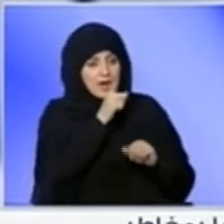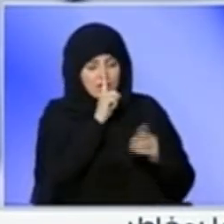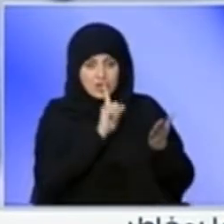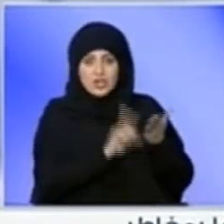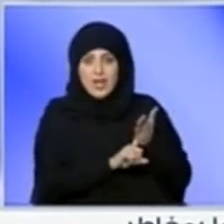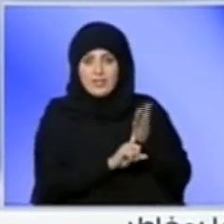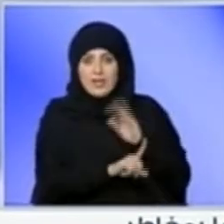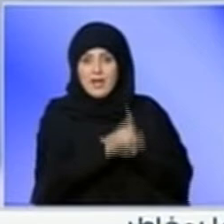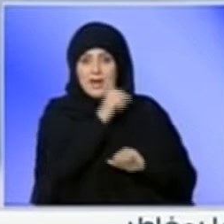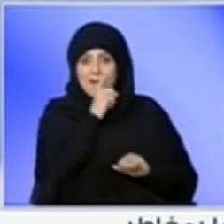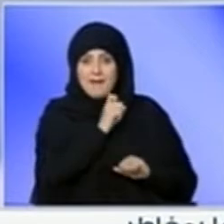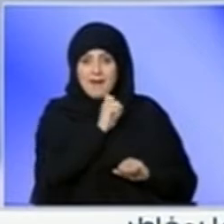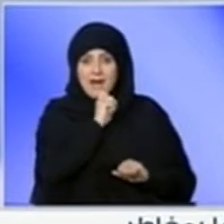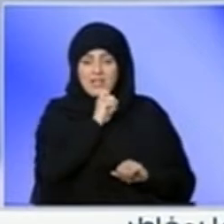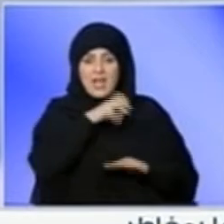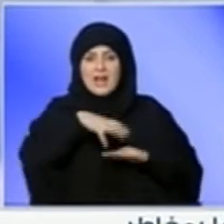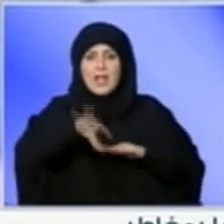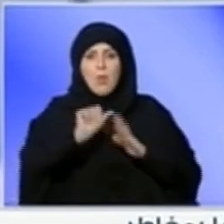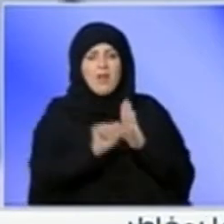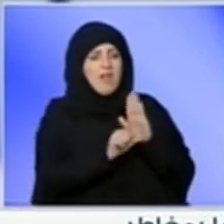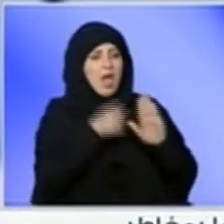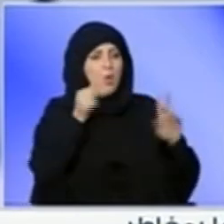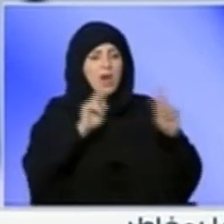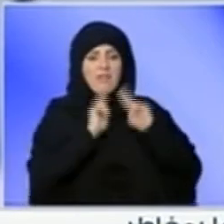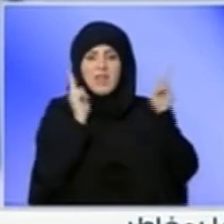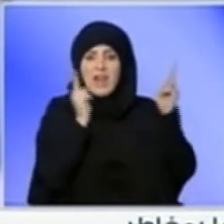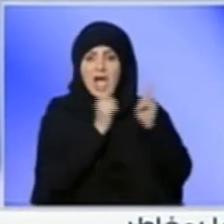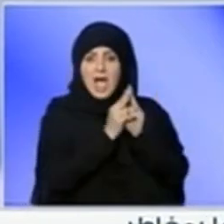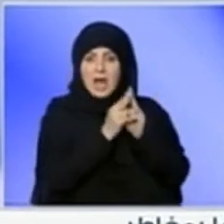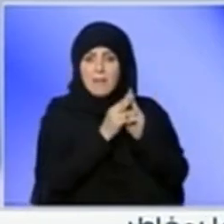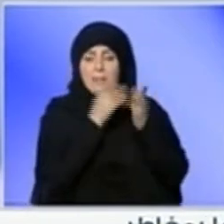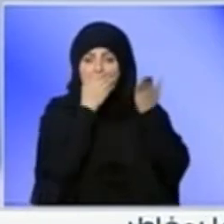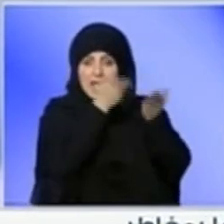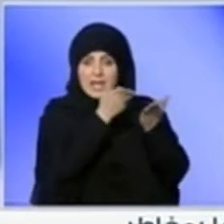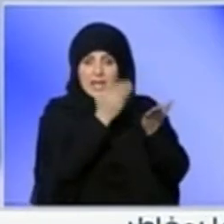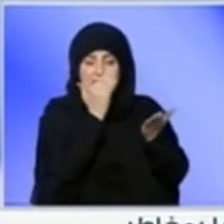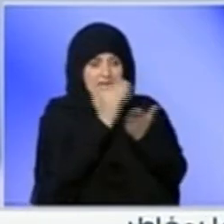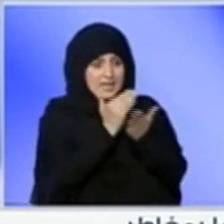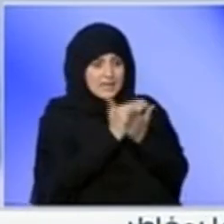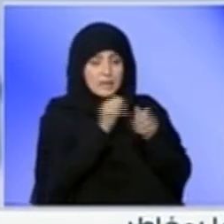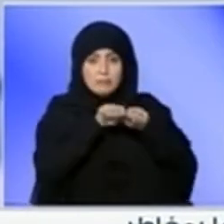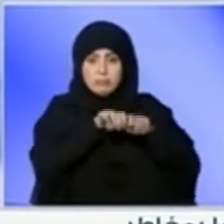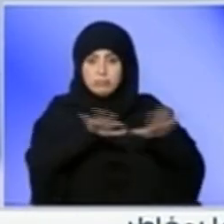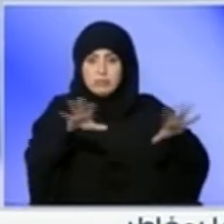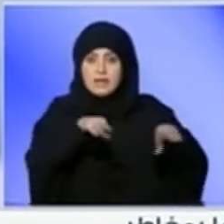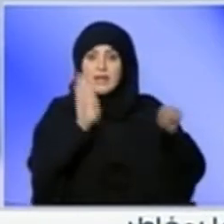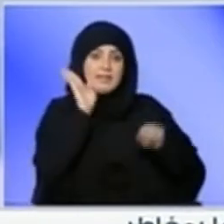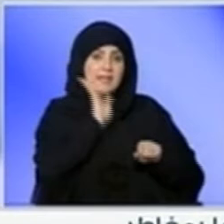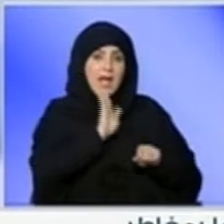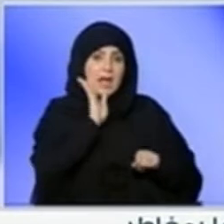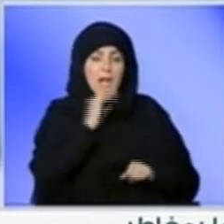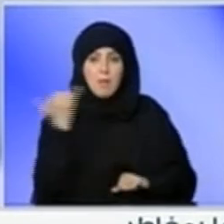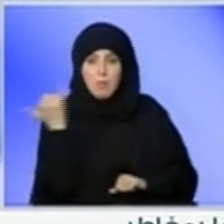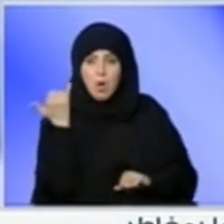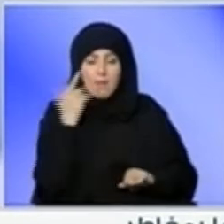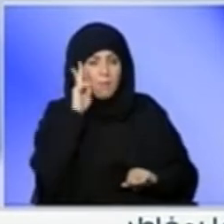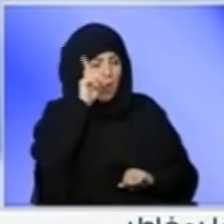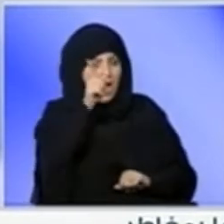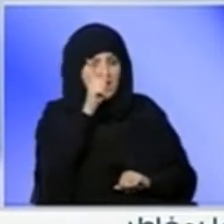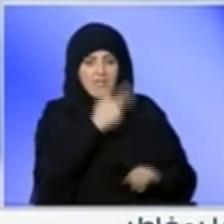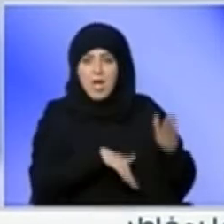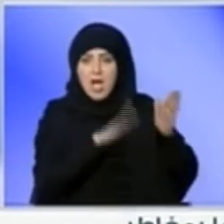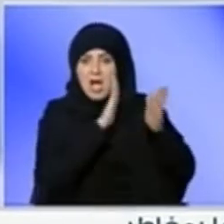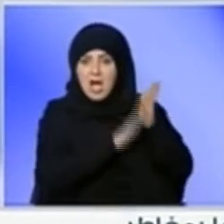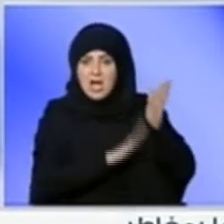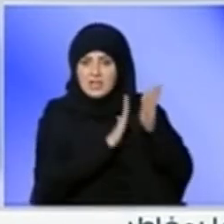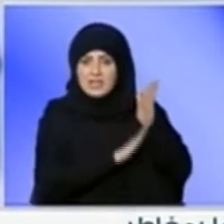يعني قطر بتكون الدولة الأولى في العالم اللي تبدأ في تنفيذ أو نشر التوعية التامة